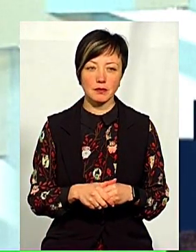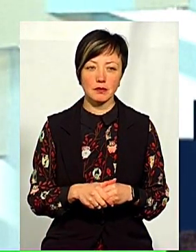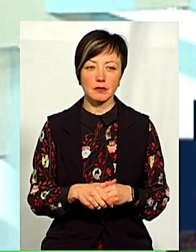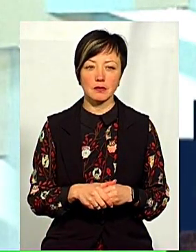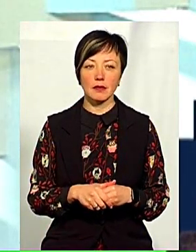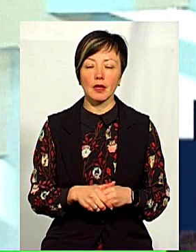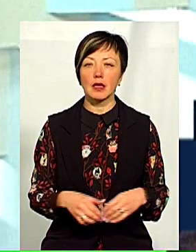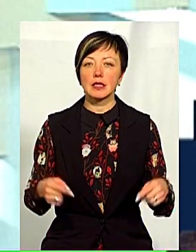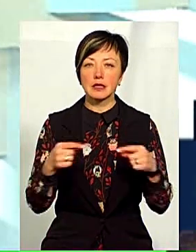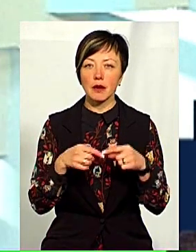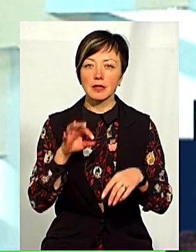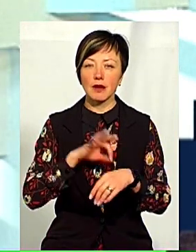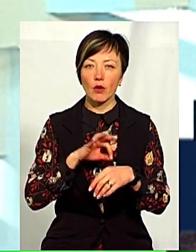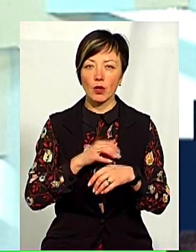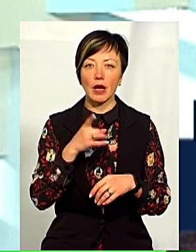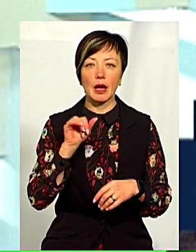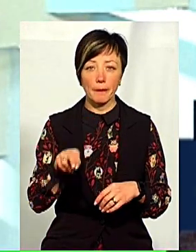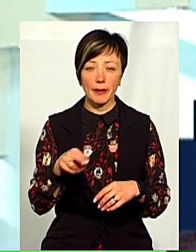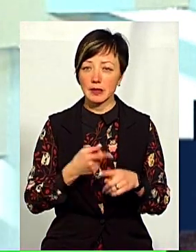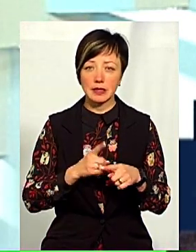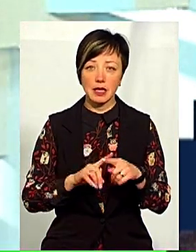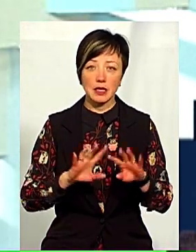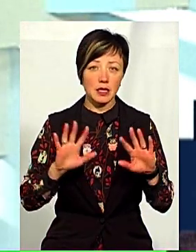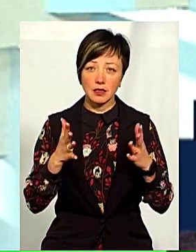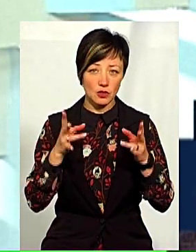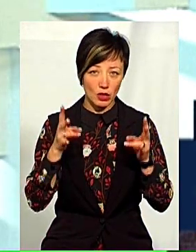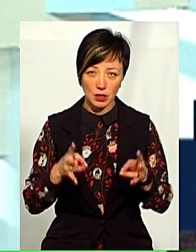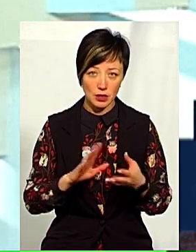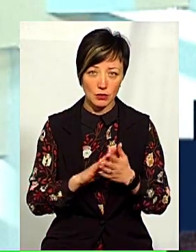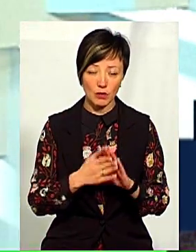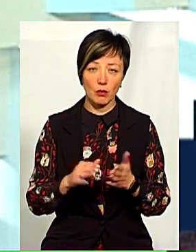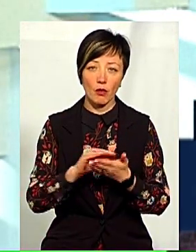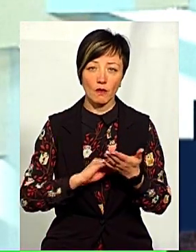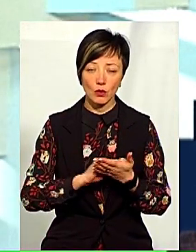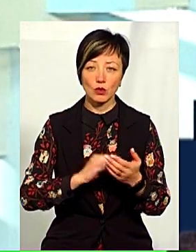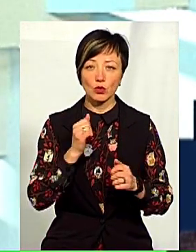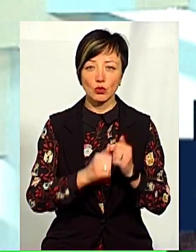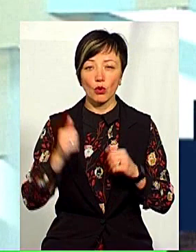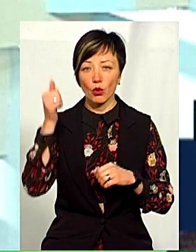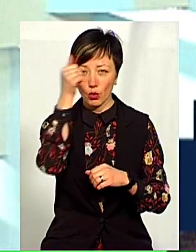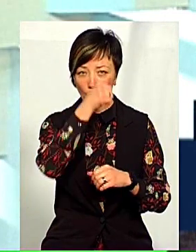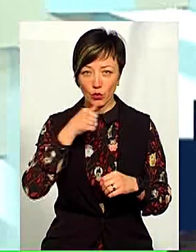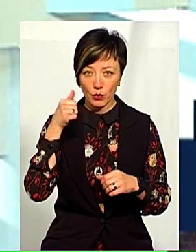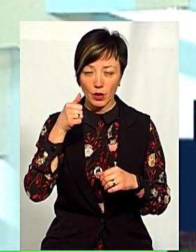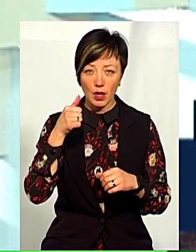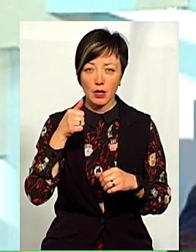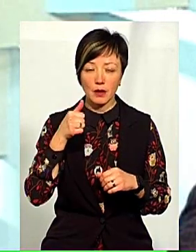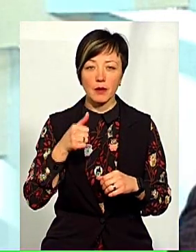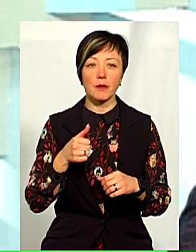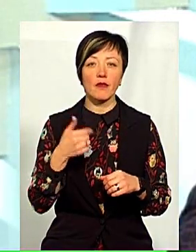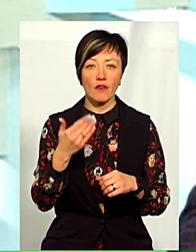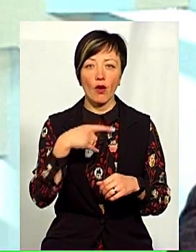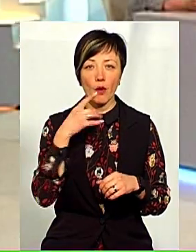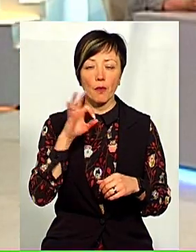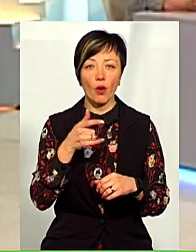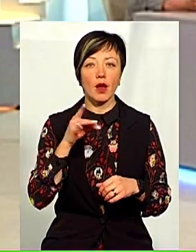Саме захворювання на грип – це не якась надзвичайна ситуація, вона повторюється з року в рік. При цьому ви говорите про